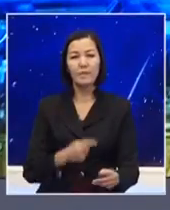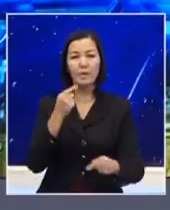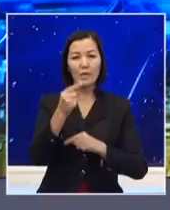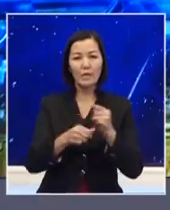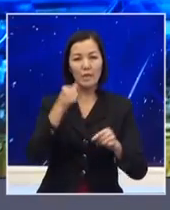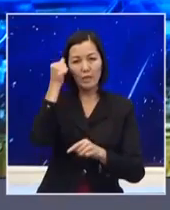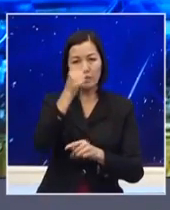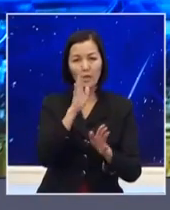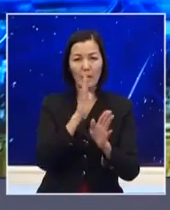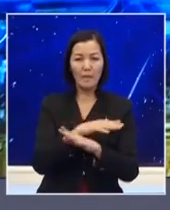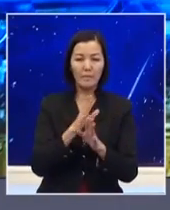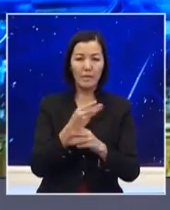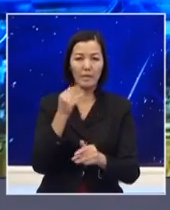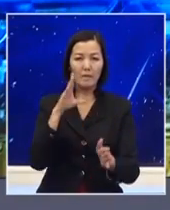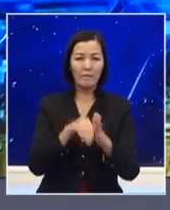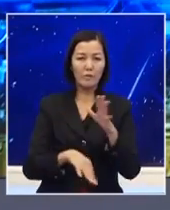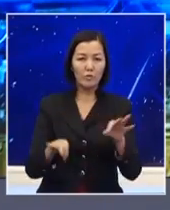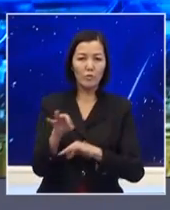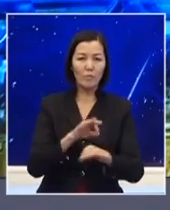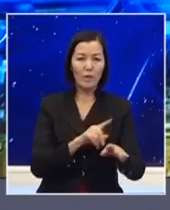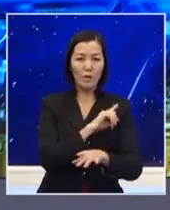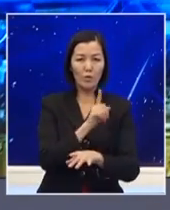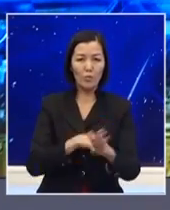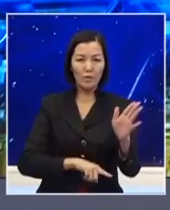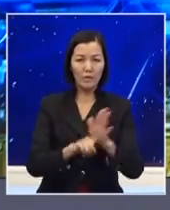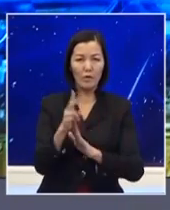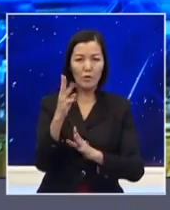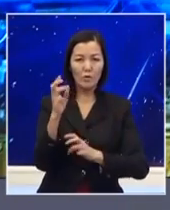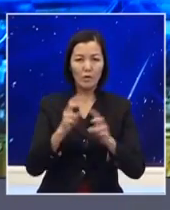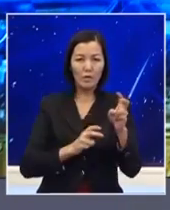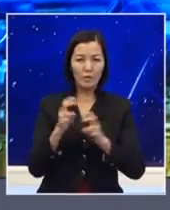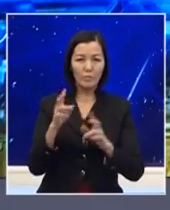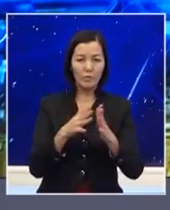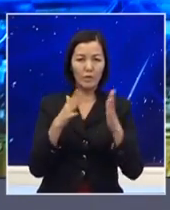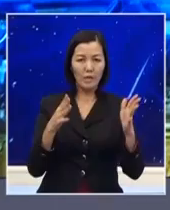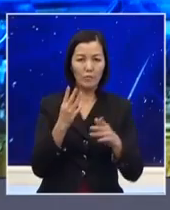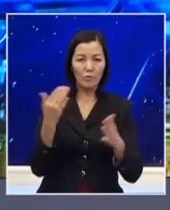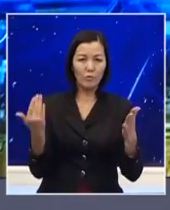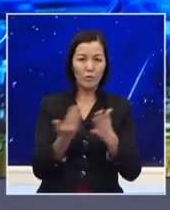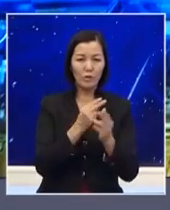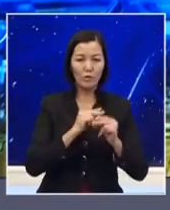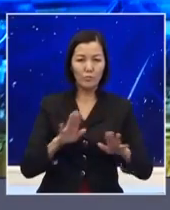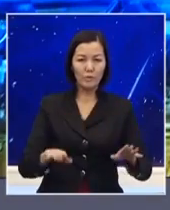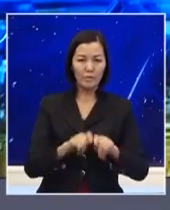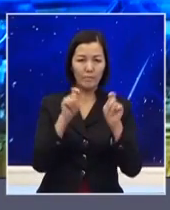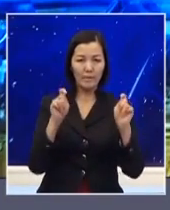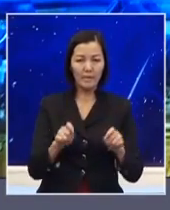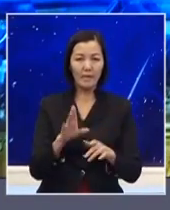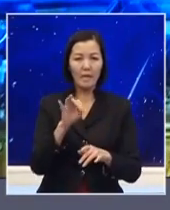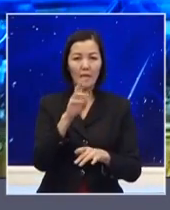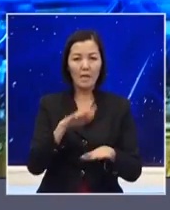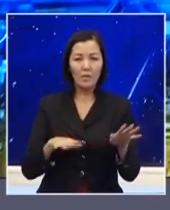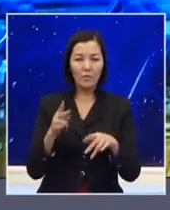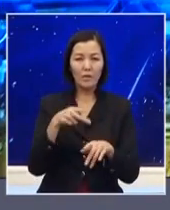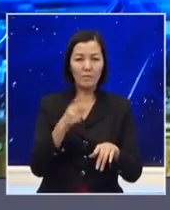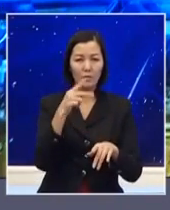Келер жылы Қапшағайда инвест жобалар қарқын алады. Қуаттығалада үш кәсіпорын кеңейтіліп, төртеуі жаңадан жұмысын бастайды. Ал Сарқан